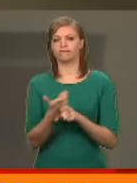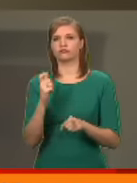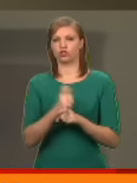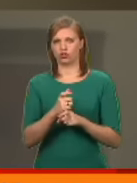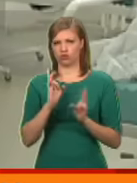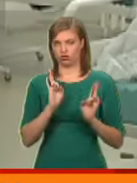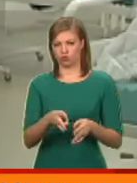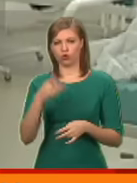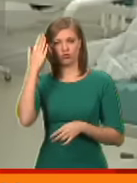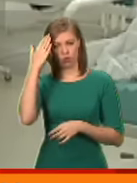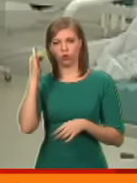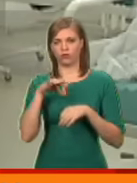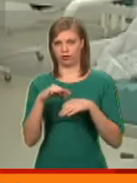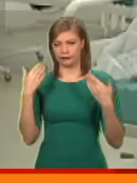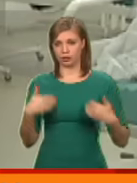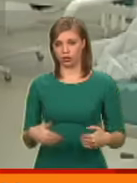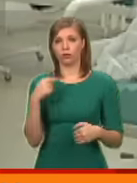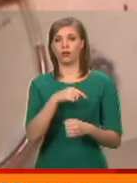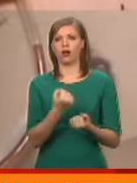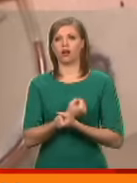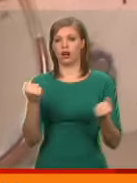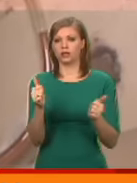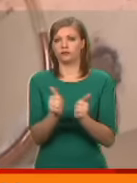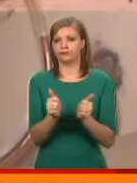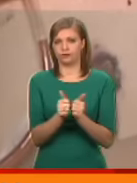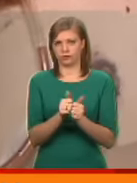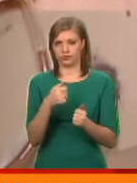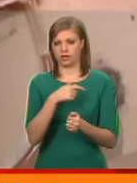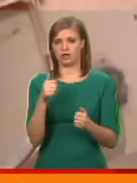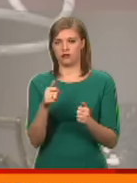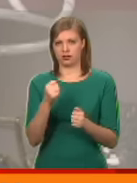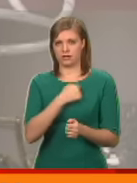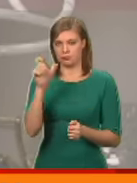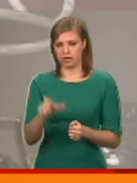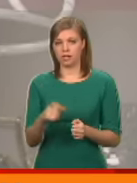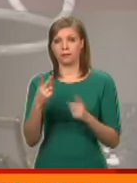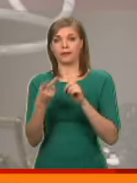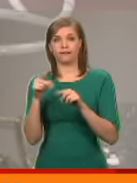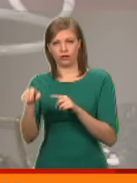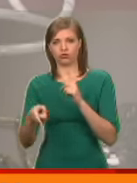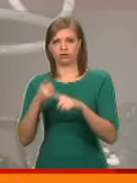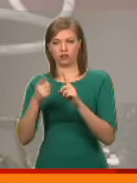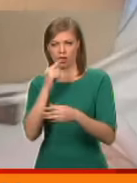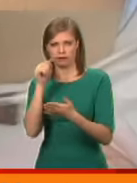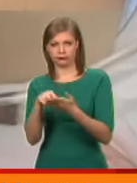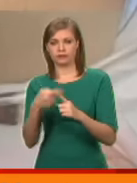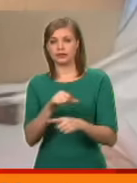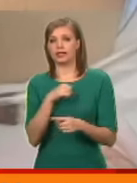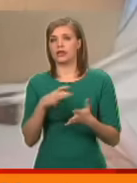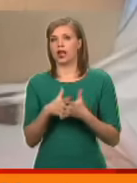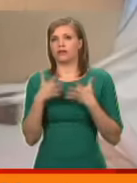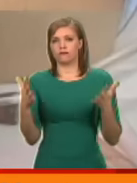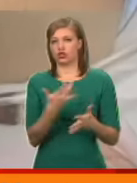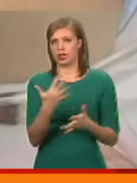скалкові ушкодження голови і тулуба. Граната вибухнула буквально поруч із бійцем. В іншого поцілив снайпер. Це найбільша